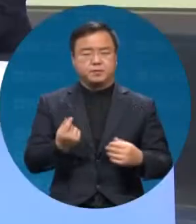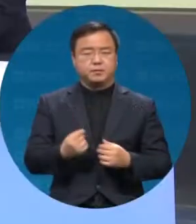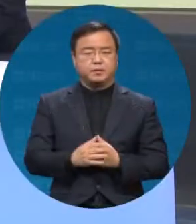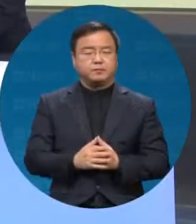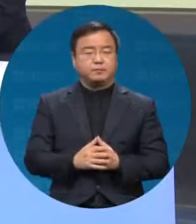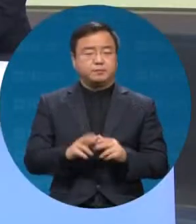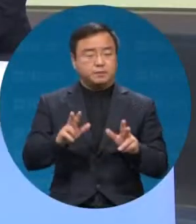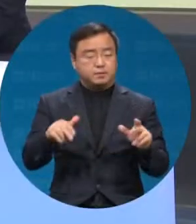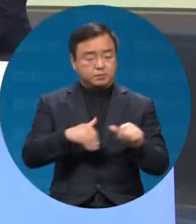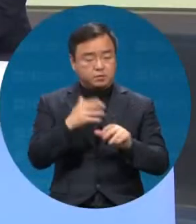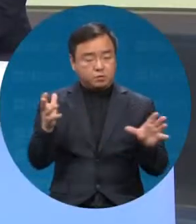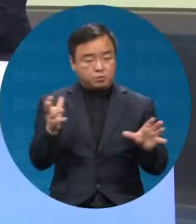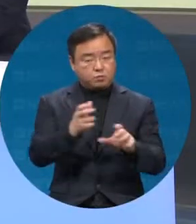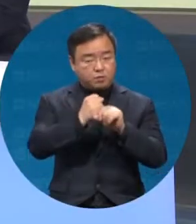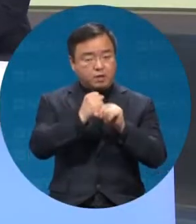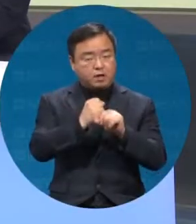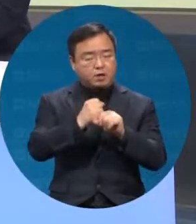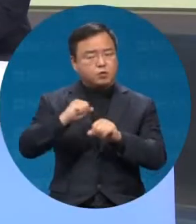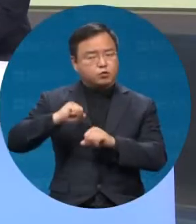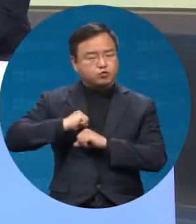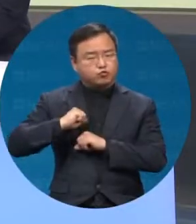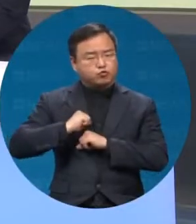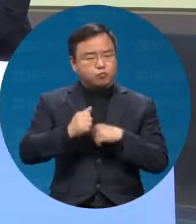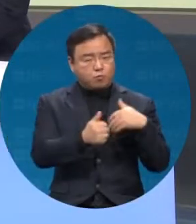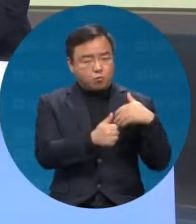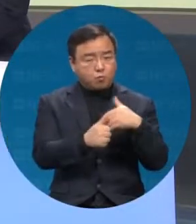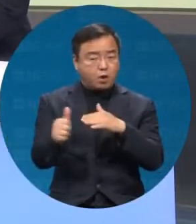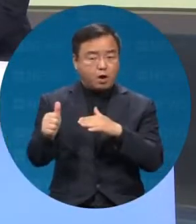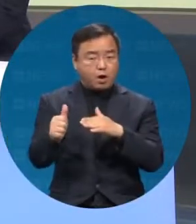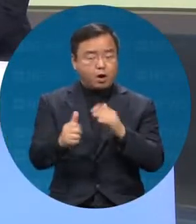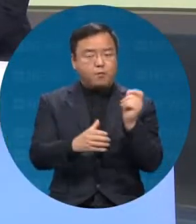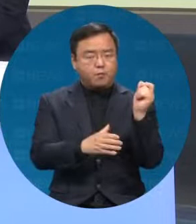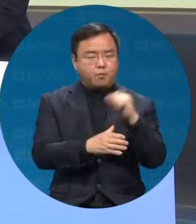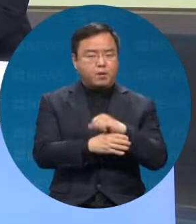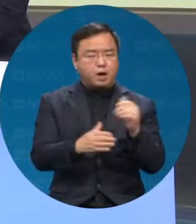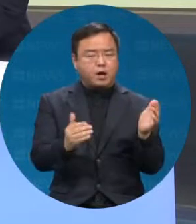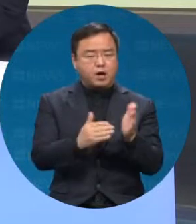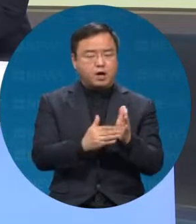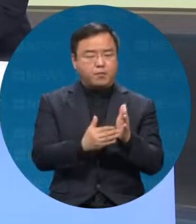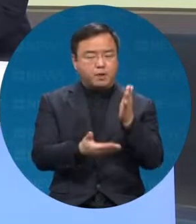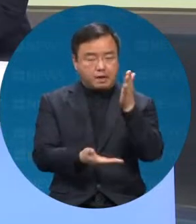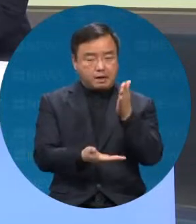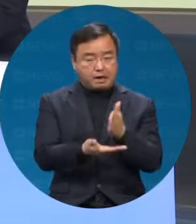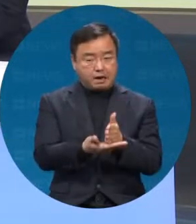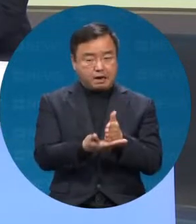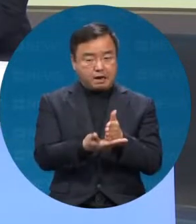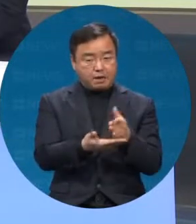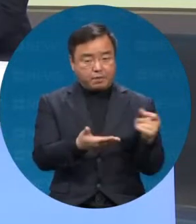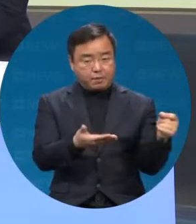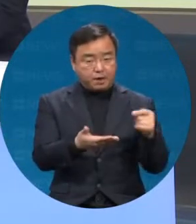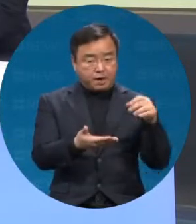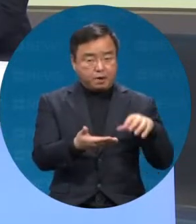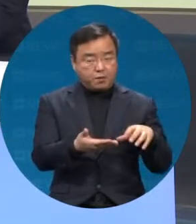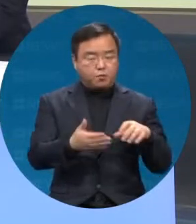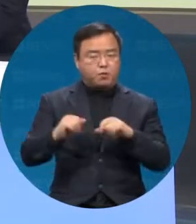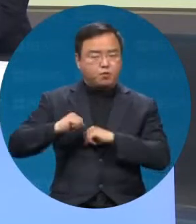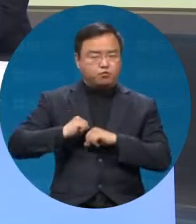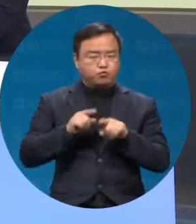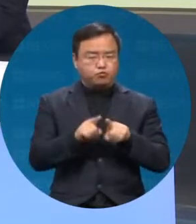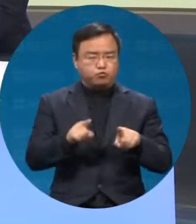지금까지 상황을 정리를 해보면 파병 도 승인이 됐고 또 접경 제 군사력의 배치가 되고 있는 상황 아니겠습니까 이정도면 정말